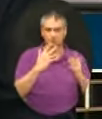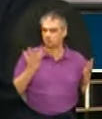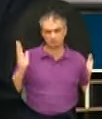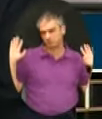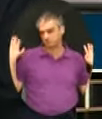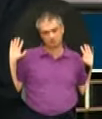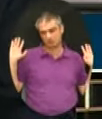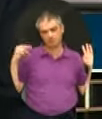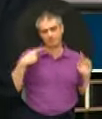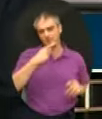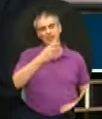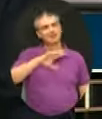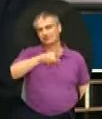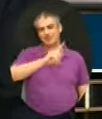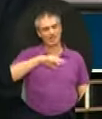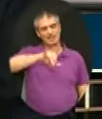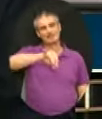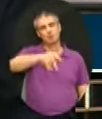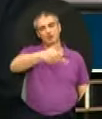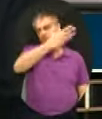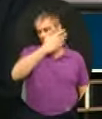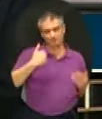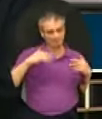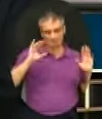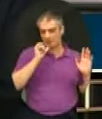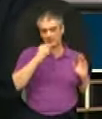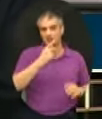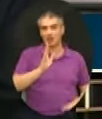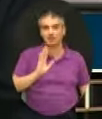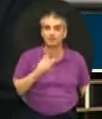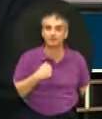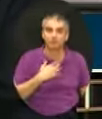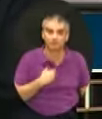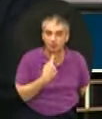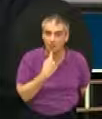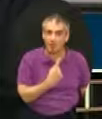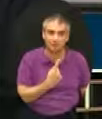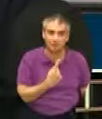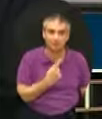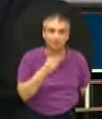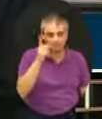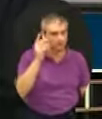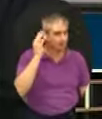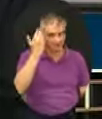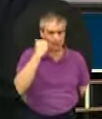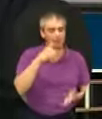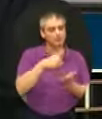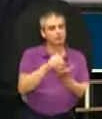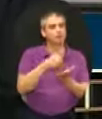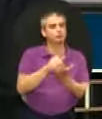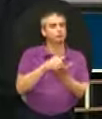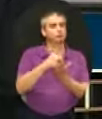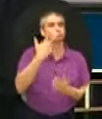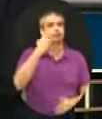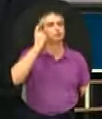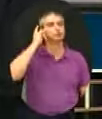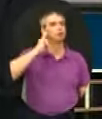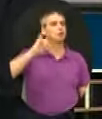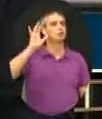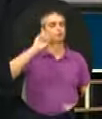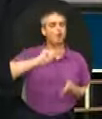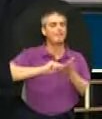אני אשאר את זה ללס וגס, אוקיי? אני לא רוצה להיכנס לזה, אבל מה שאני רוצה להגיד שהיא תמשיך את ה-30 שנה